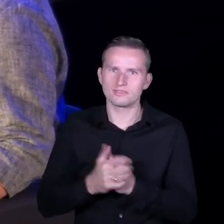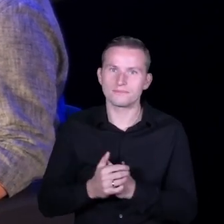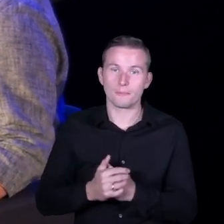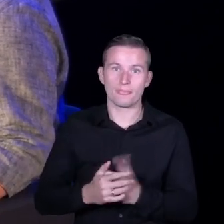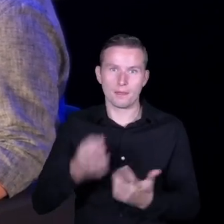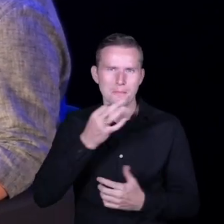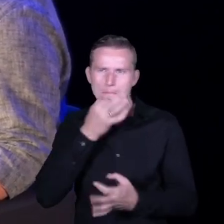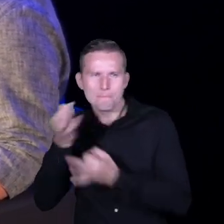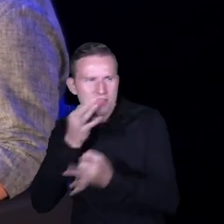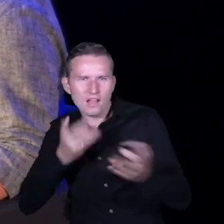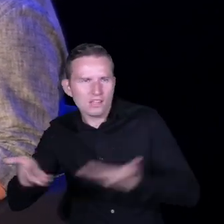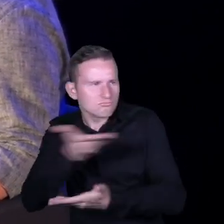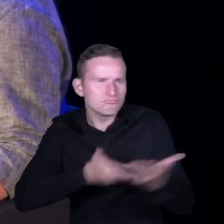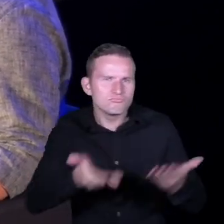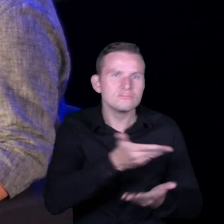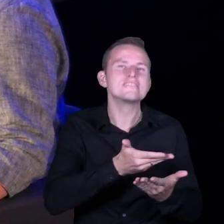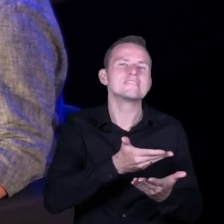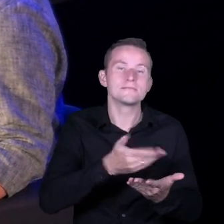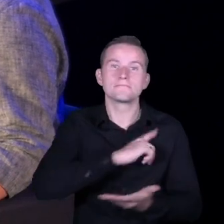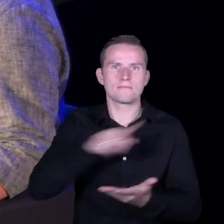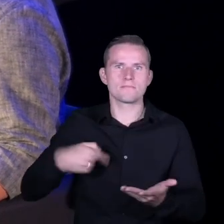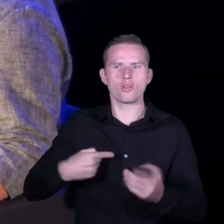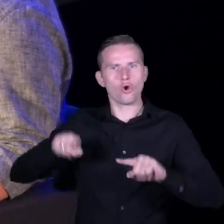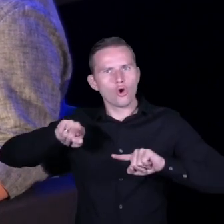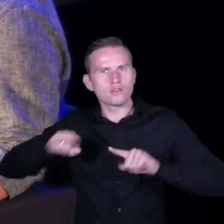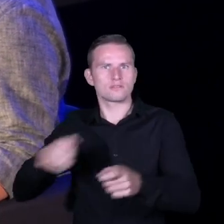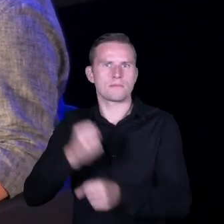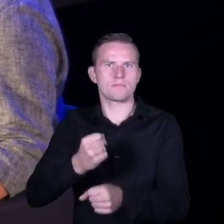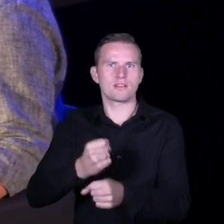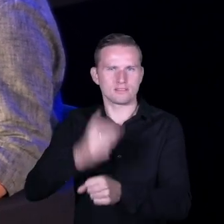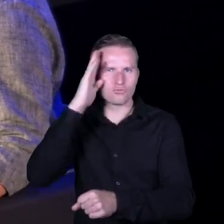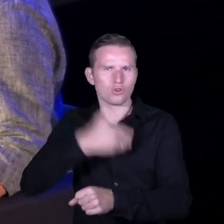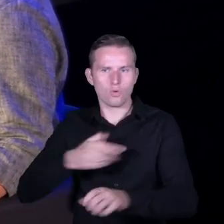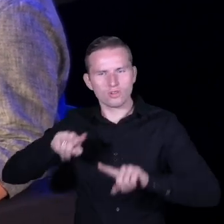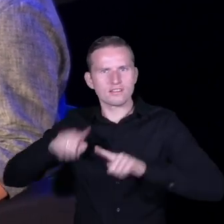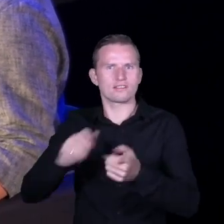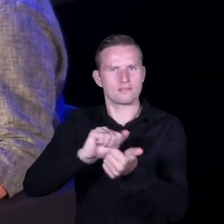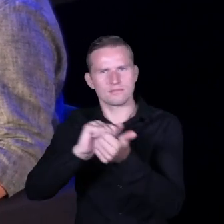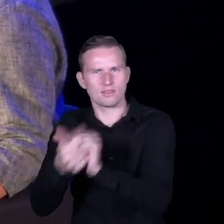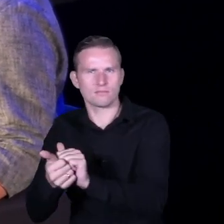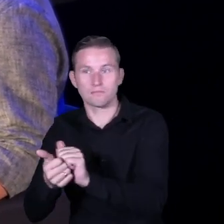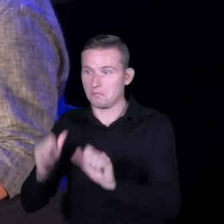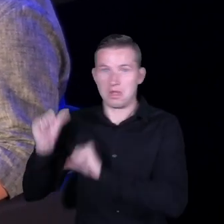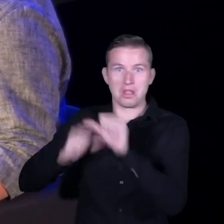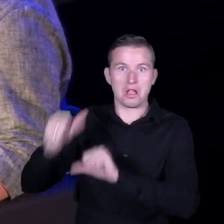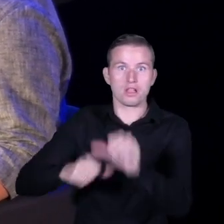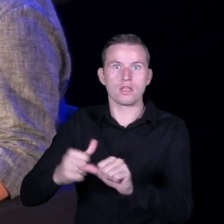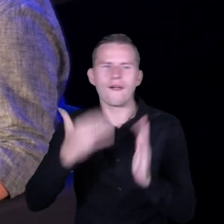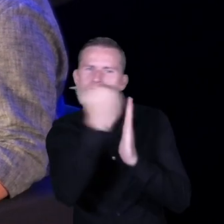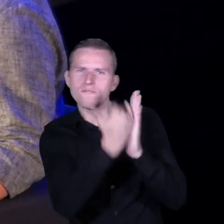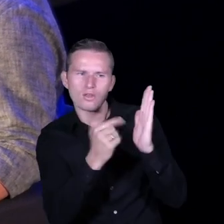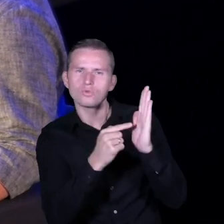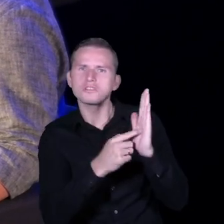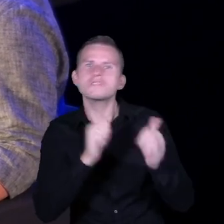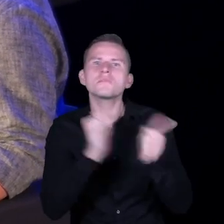pytaniu organizację pracy szkoły, bo udało nam się po wielu latach stworzyć takie warunki, żeby wszyscy uczniowie uczyli się na